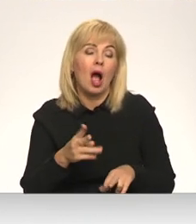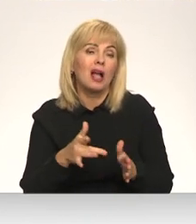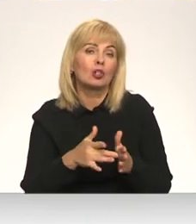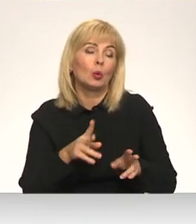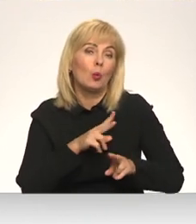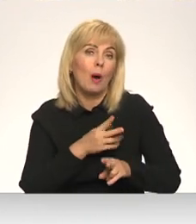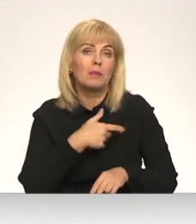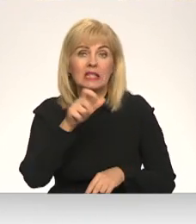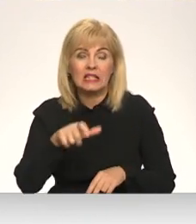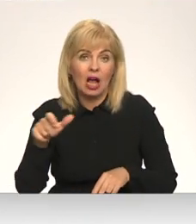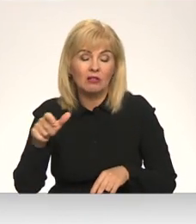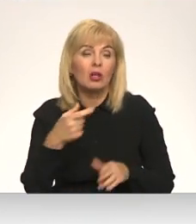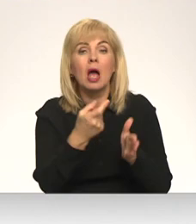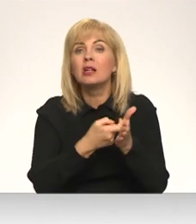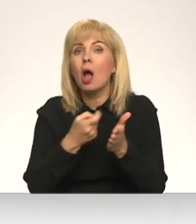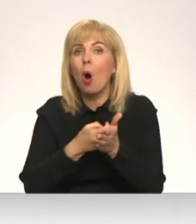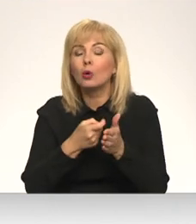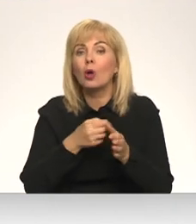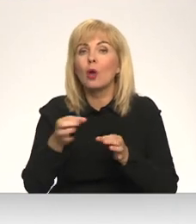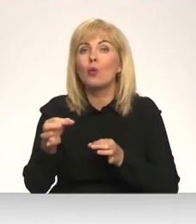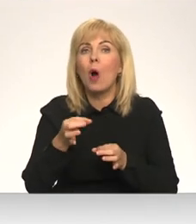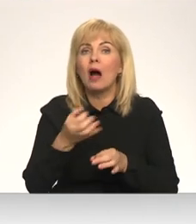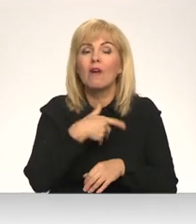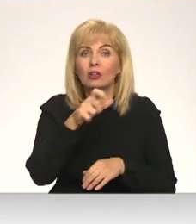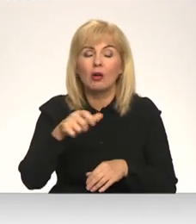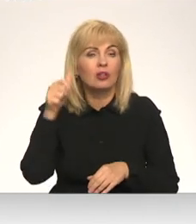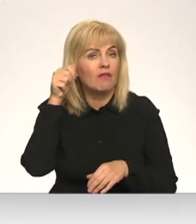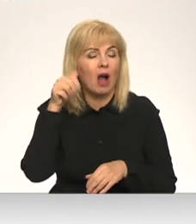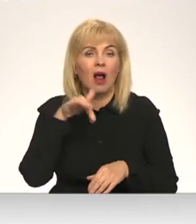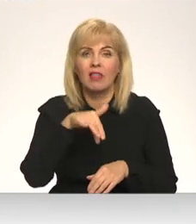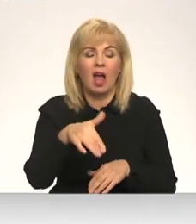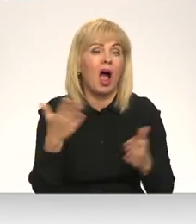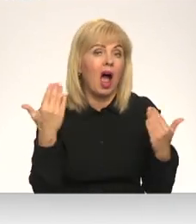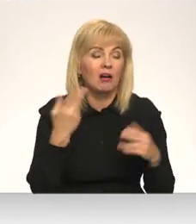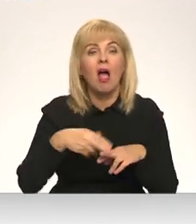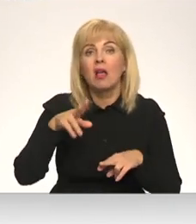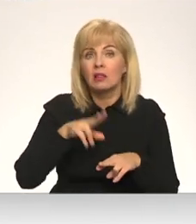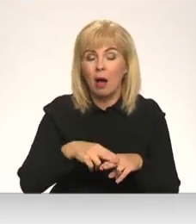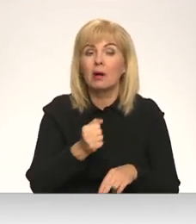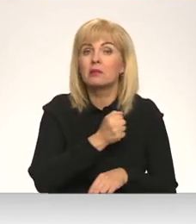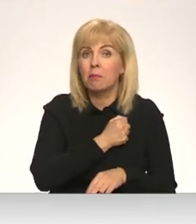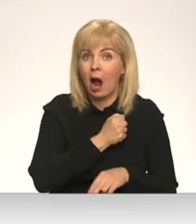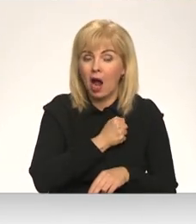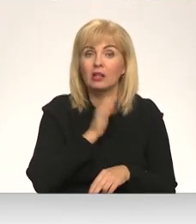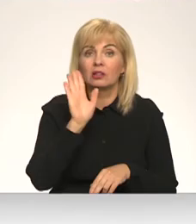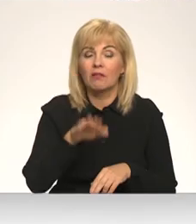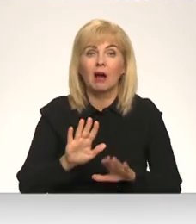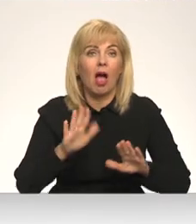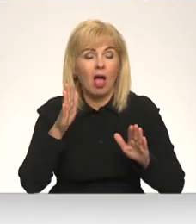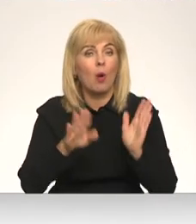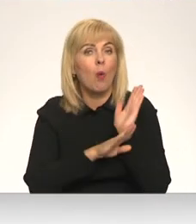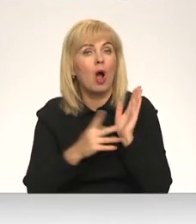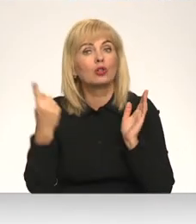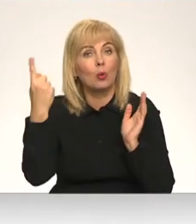iedzīvotājs. Uzzinātie apkaimes iedzīvotāji teica, ka vakar ārā neesot devušies, tieši tāpēc, ka bijis bail, ka uz galvas uzkritīs kāds